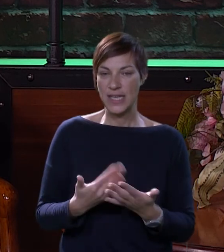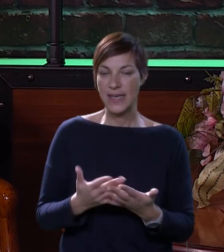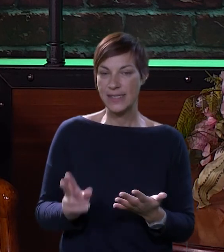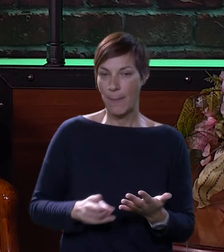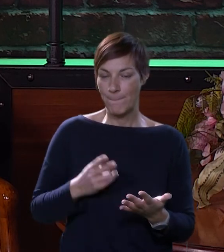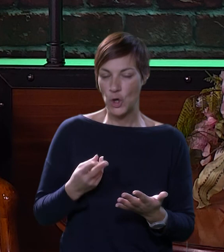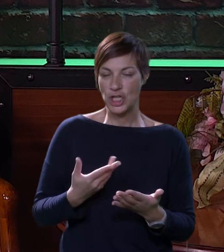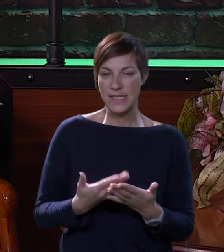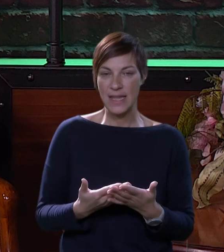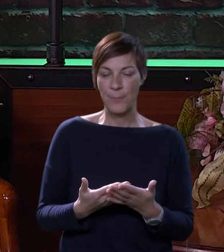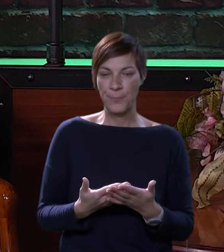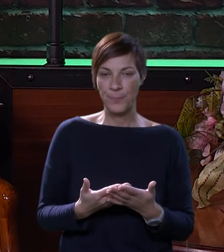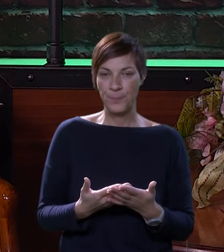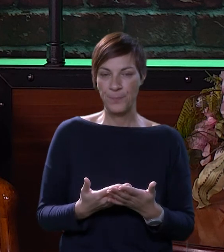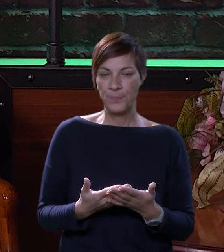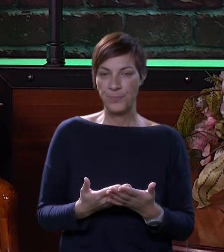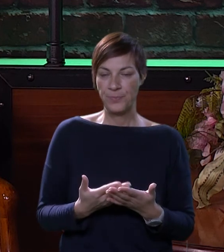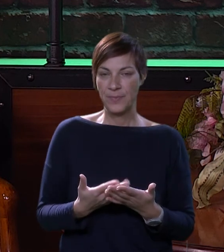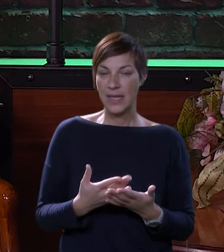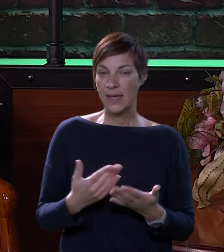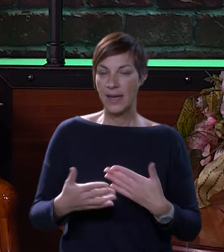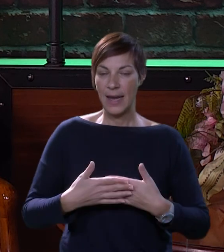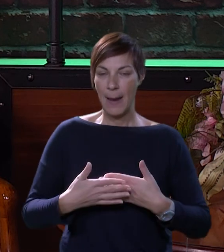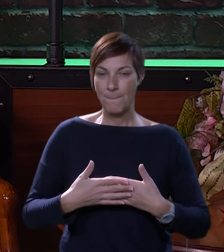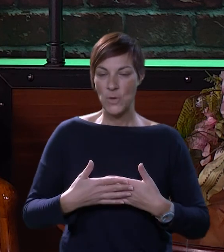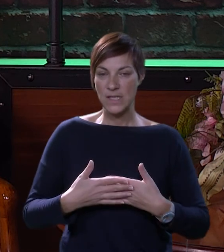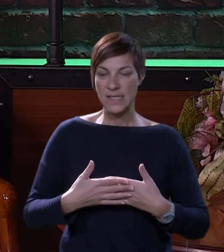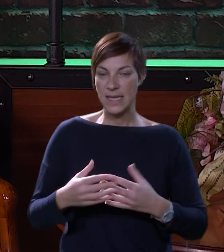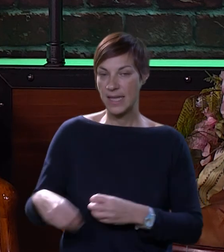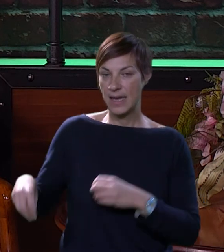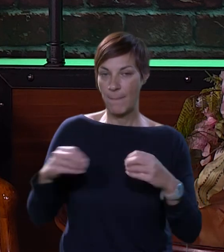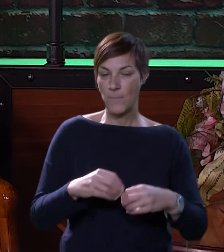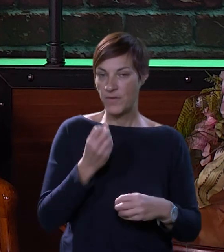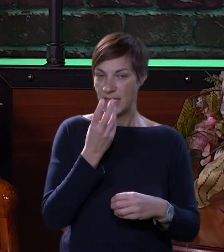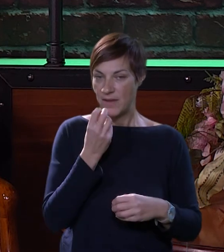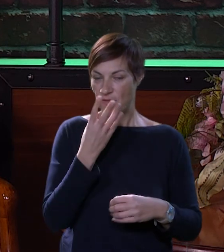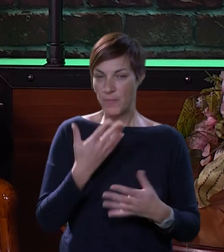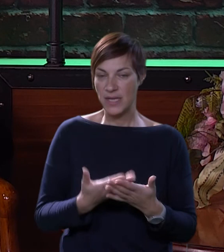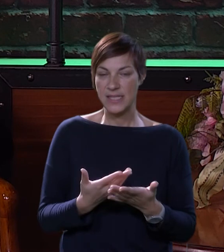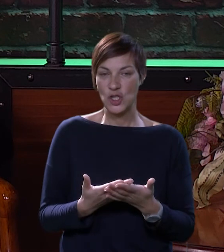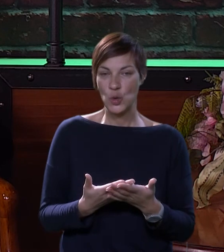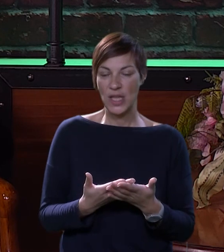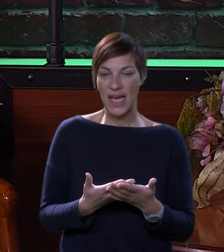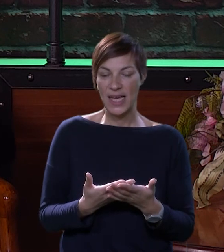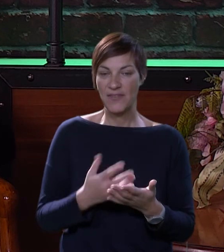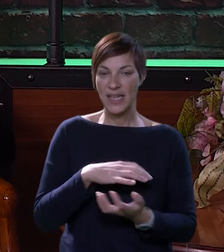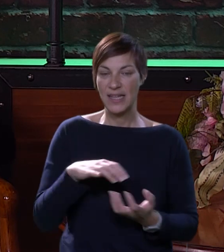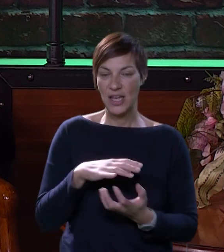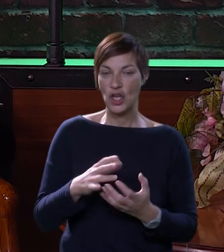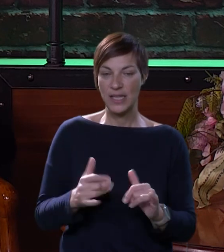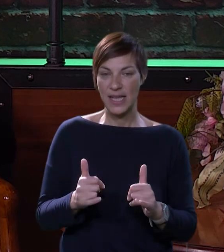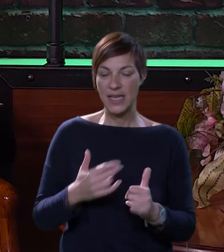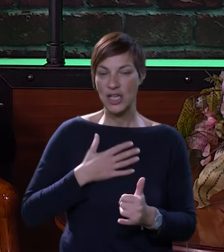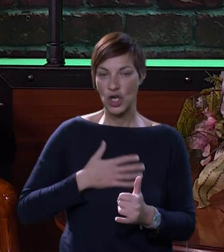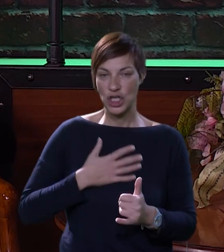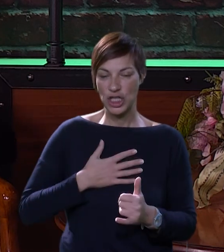na šta jesam zaista ponosna, jer je neposredan, povratne informacije su takve da roditelji